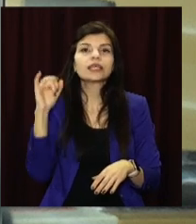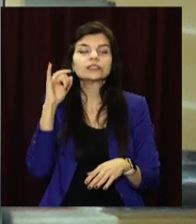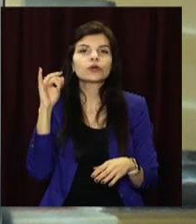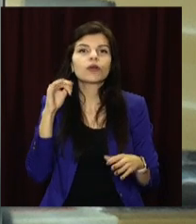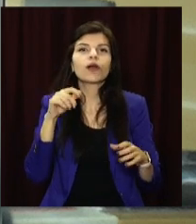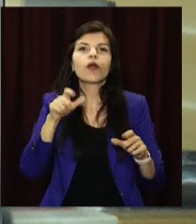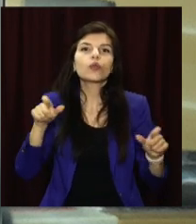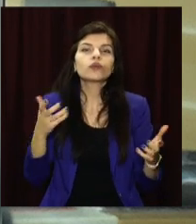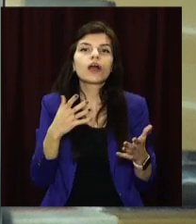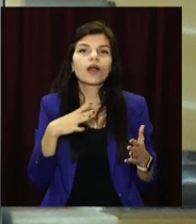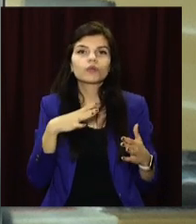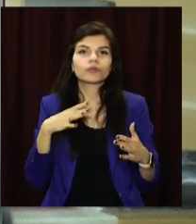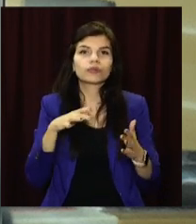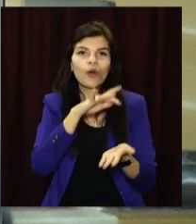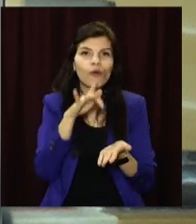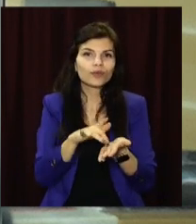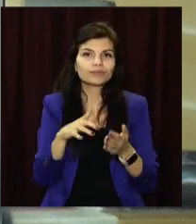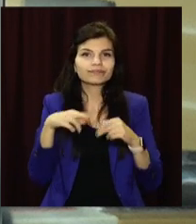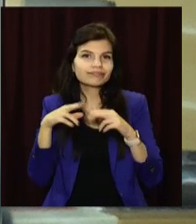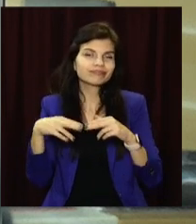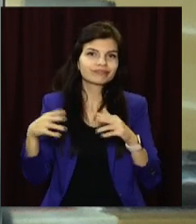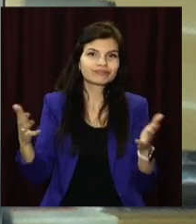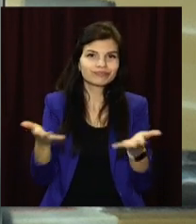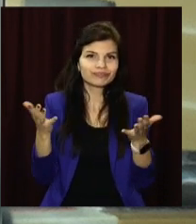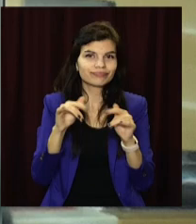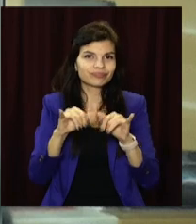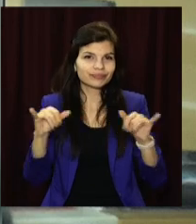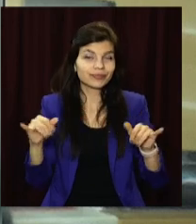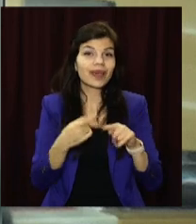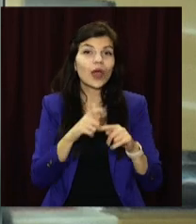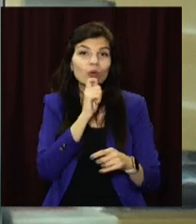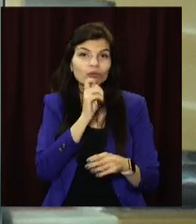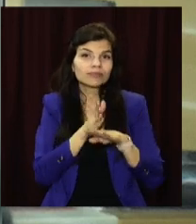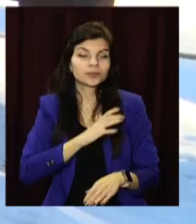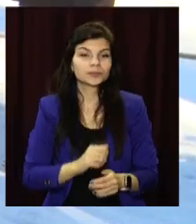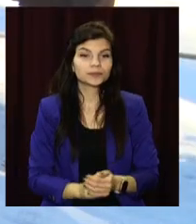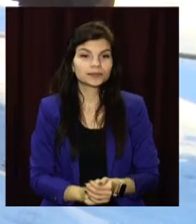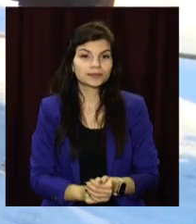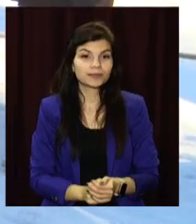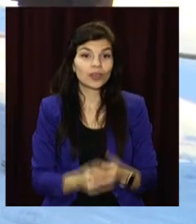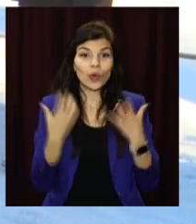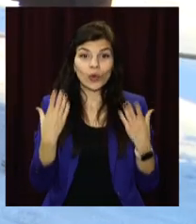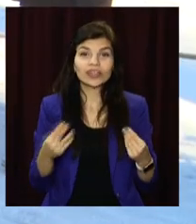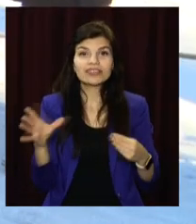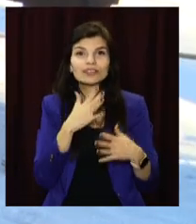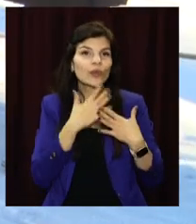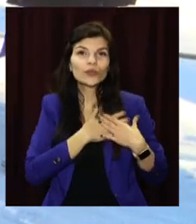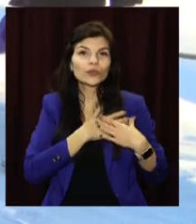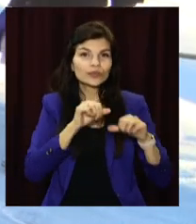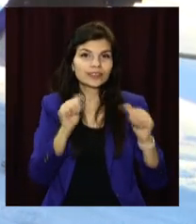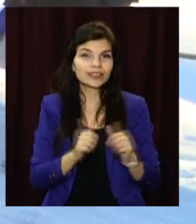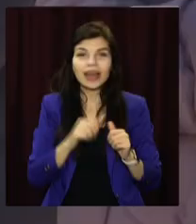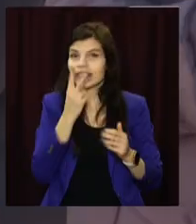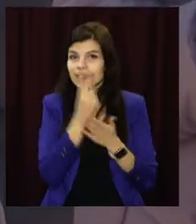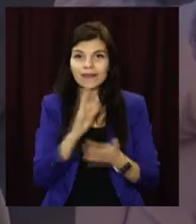видатних постатей, які розбудовували місто. Побували на екскурсії і наша Юлія Демченко. У День всіх закоханих, незважаючи на